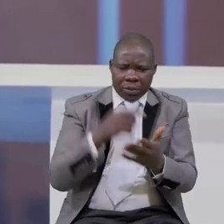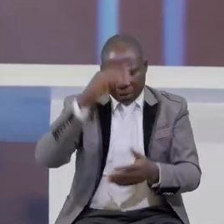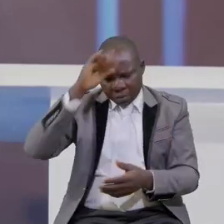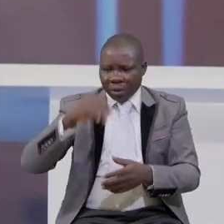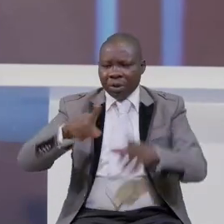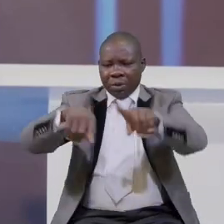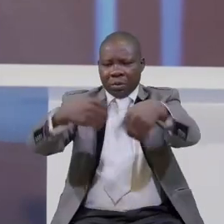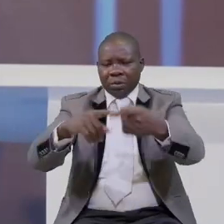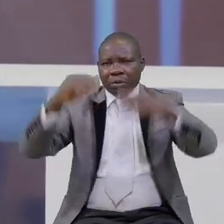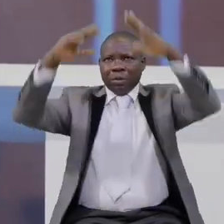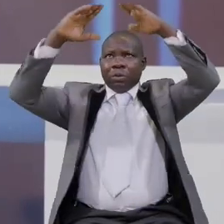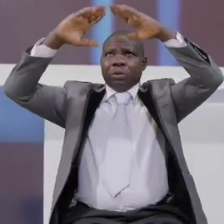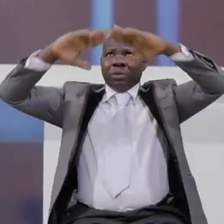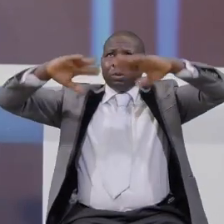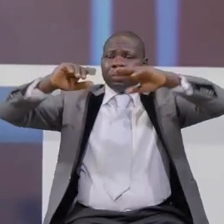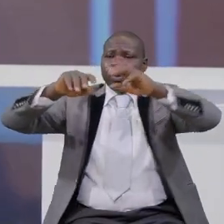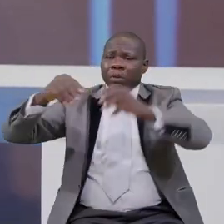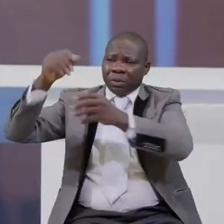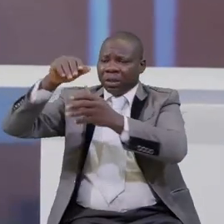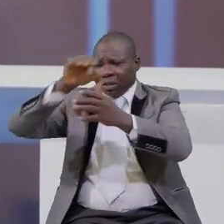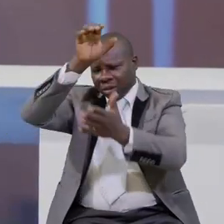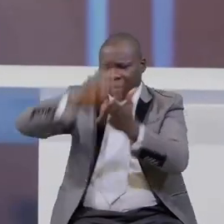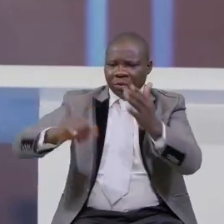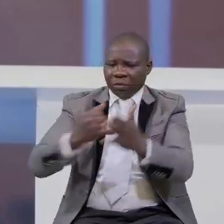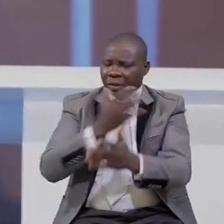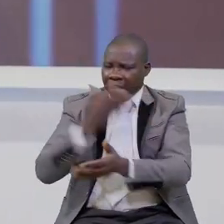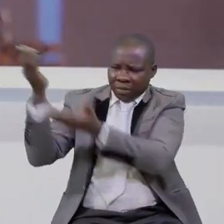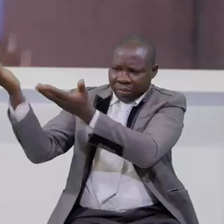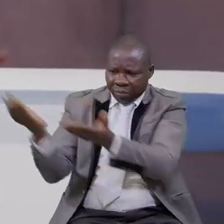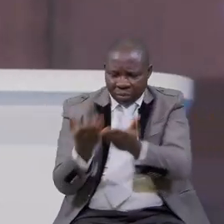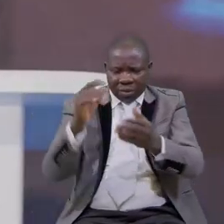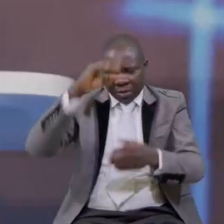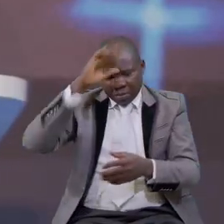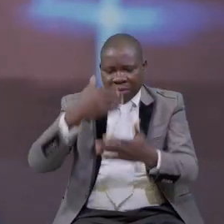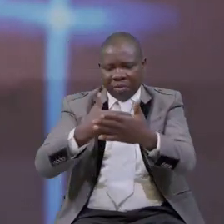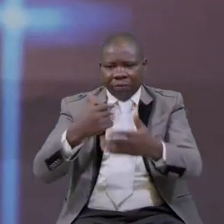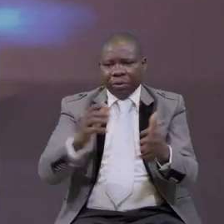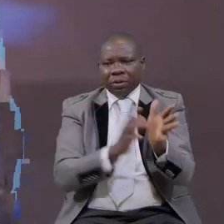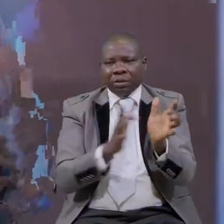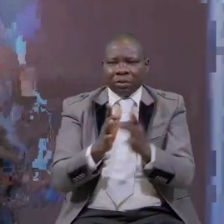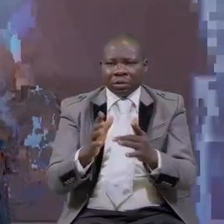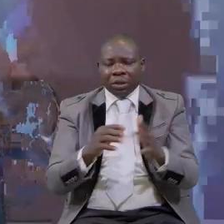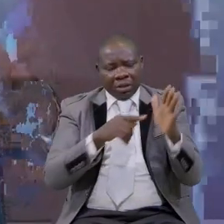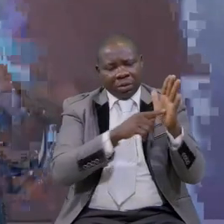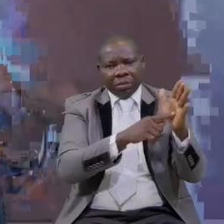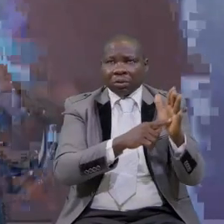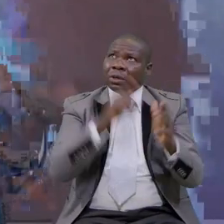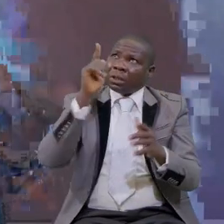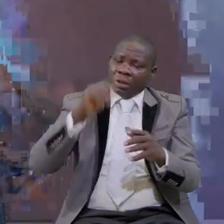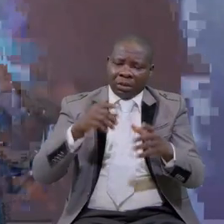ils sont montés sur le toit, ils ont levé la toiture pour faire descendre le monsieur. La démonstration, Jésus l'a guéri. Il les a